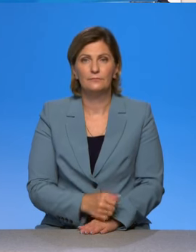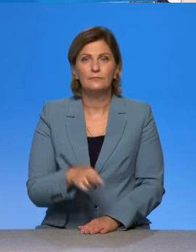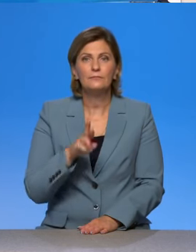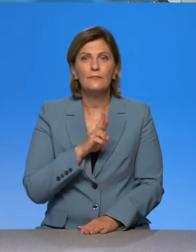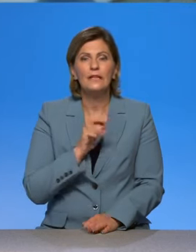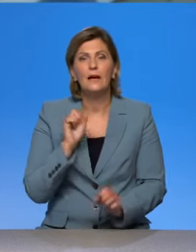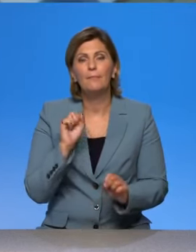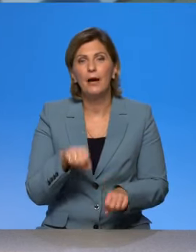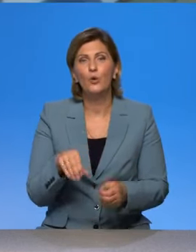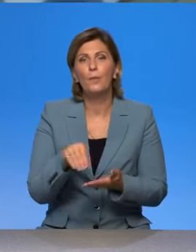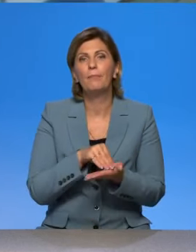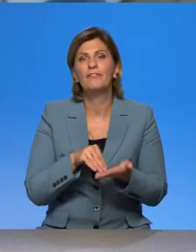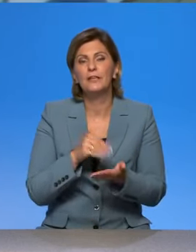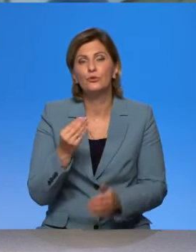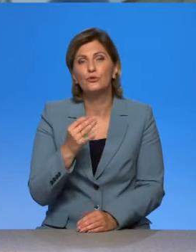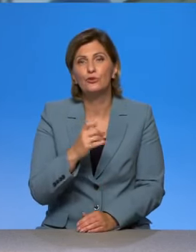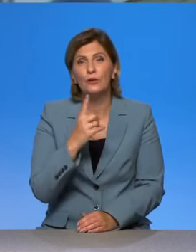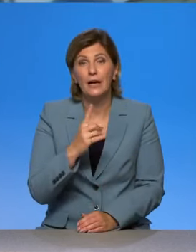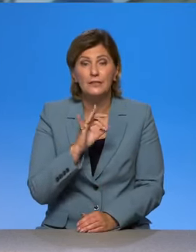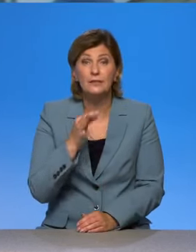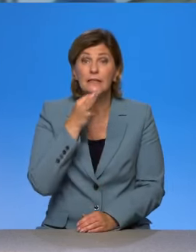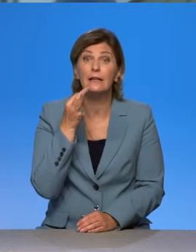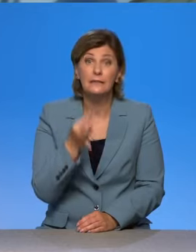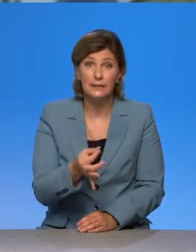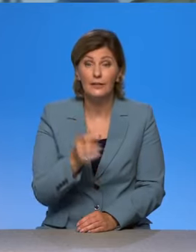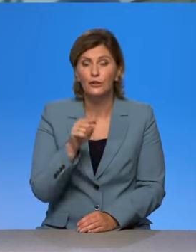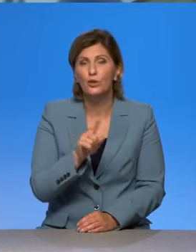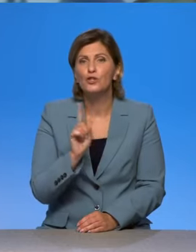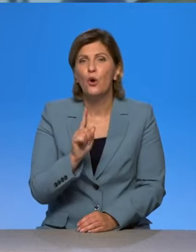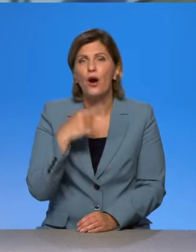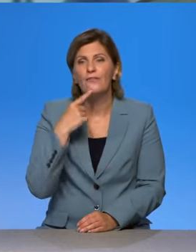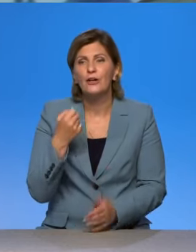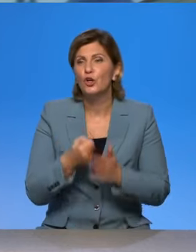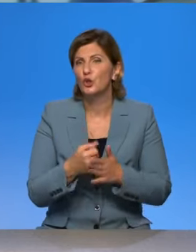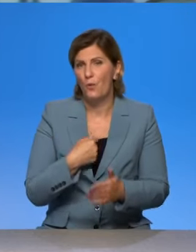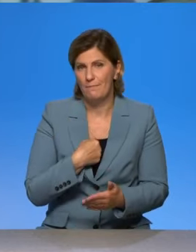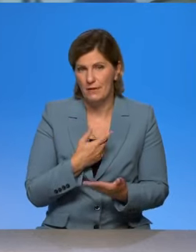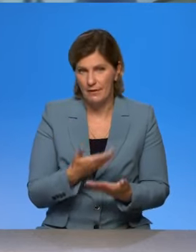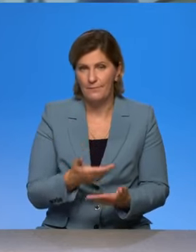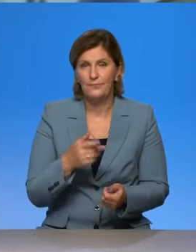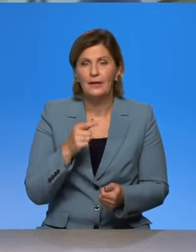только повторить еще раз и озвучить то, что говорили до меня. То, что